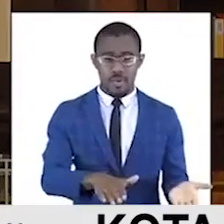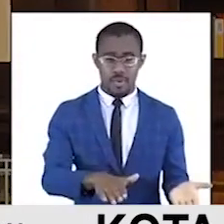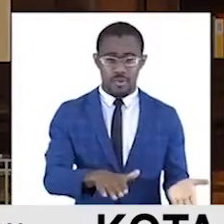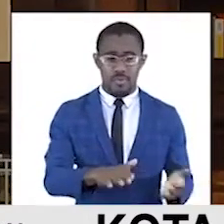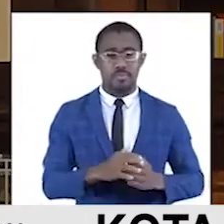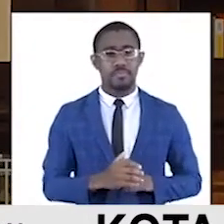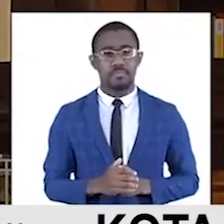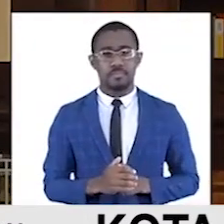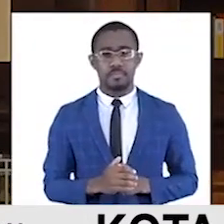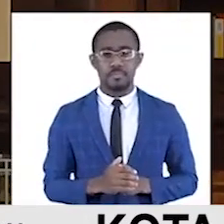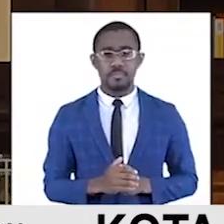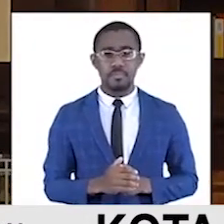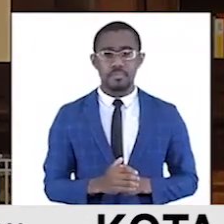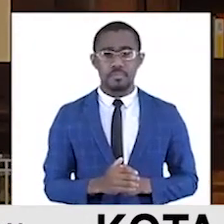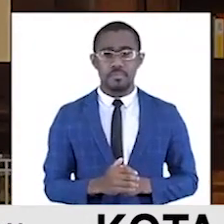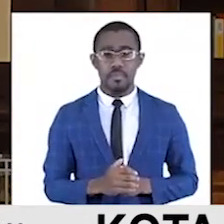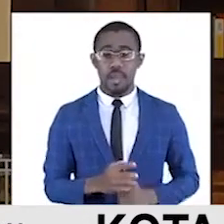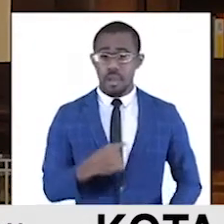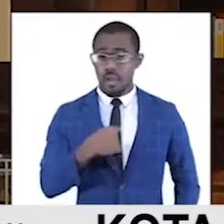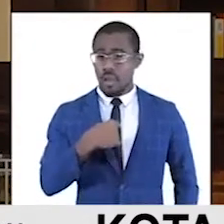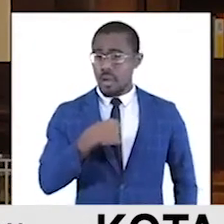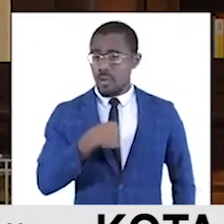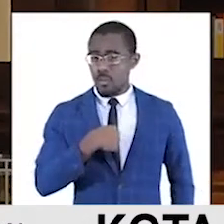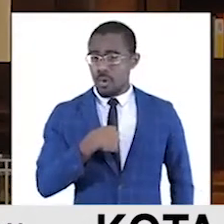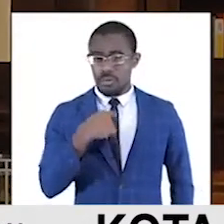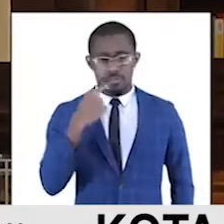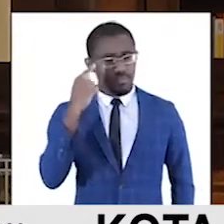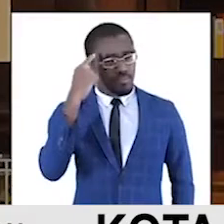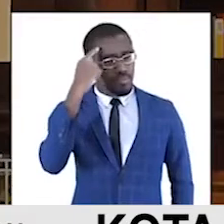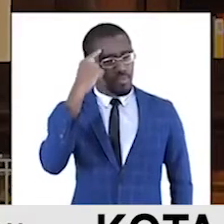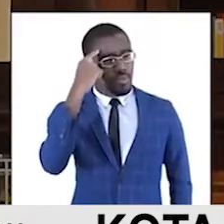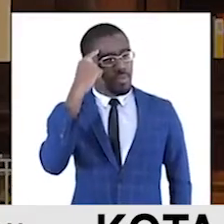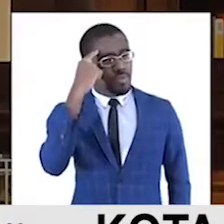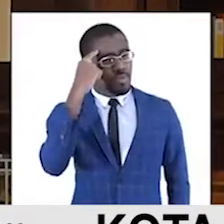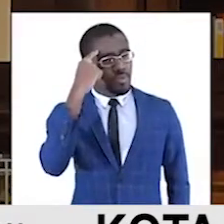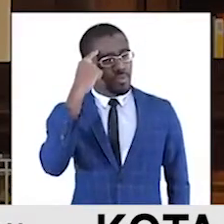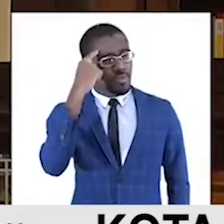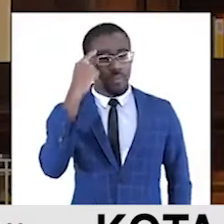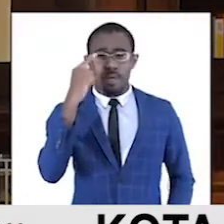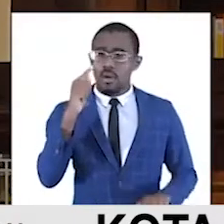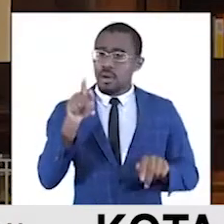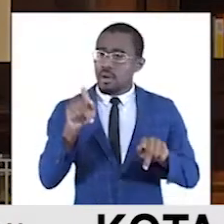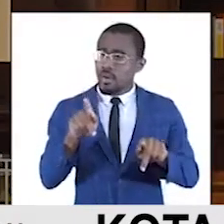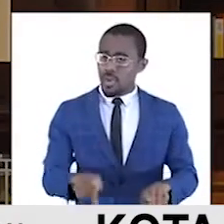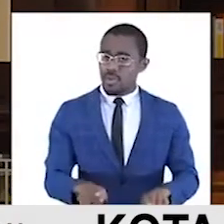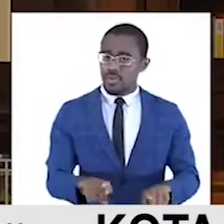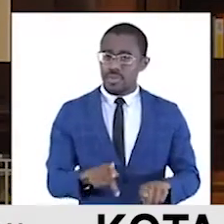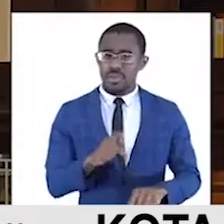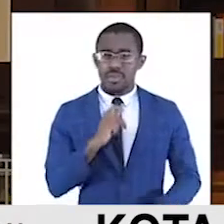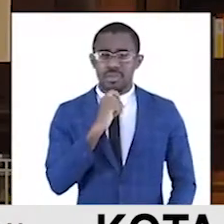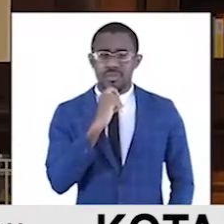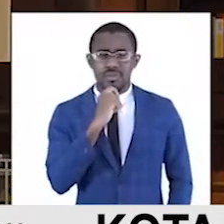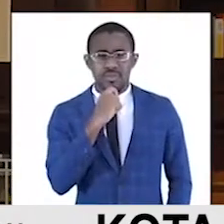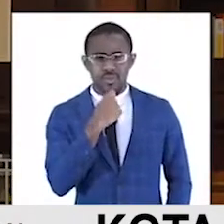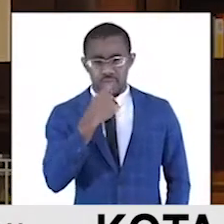banga te l'ekoloji na development wa mongo mwa mini. Development ekonomik mene. Usi mene amosona